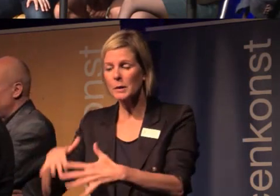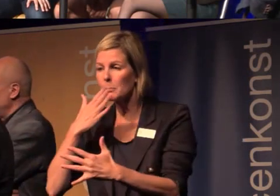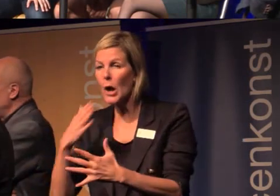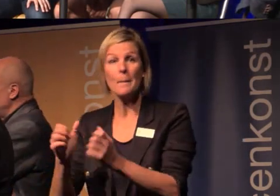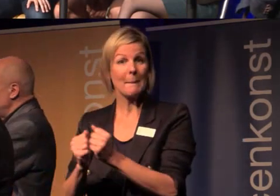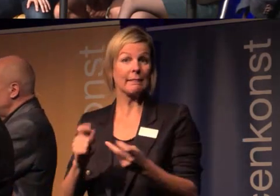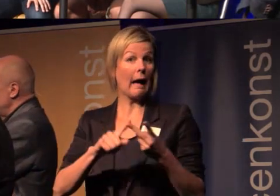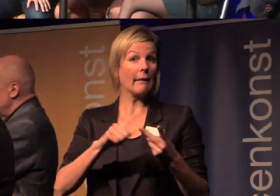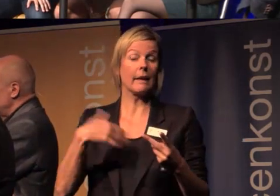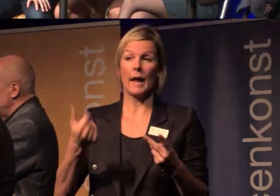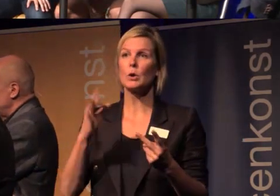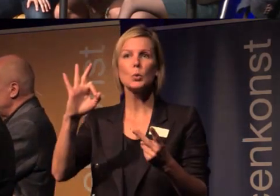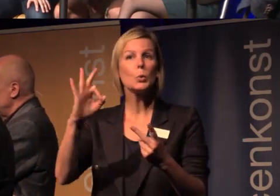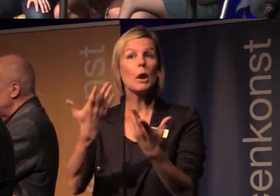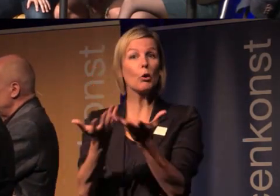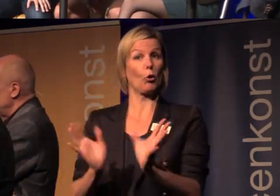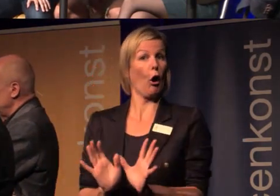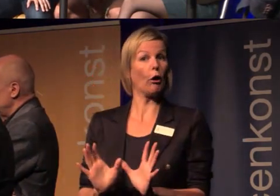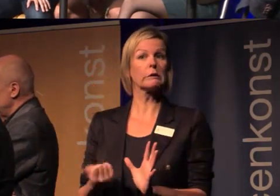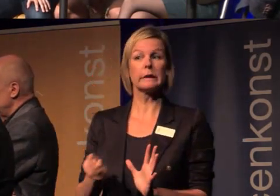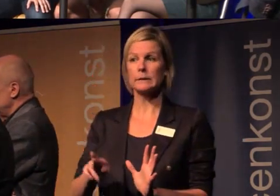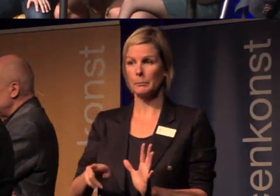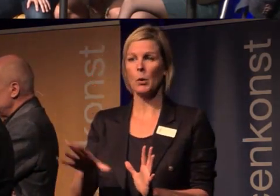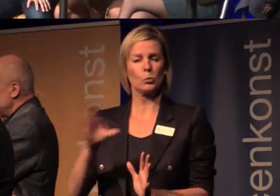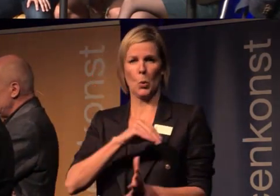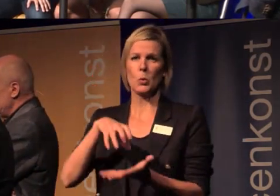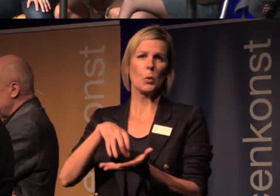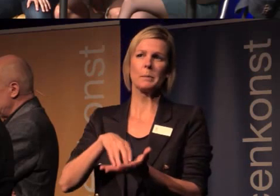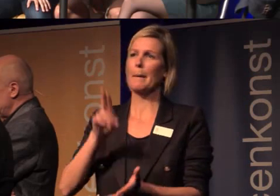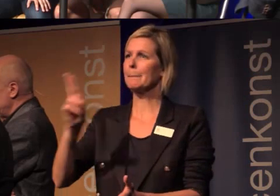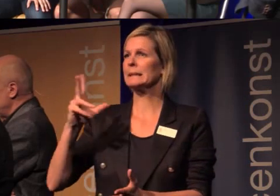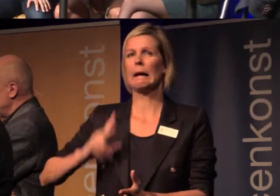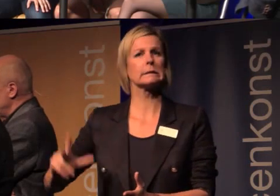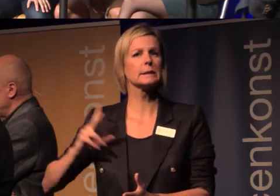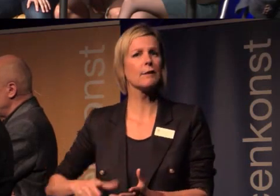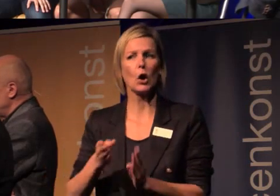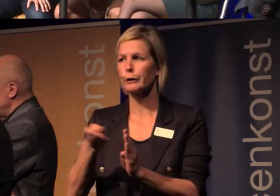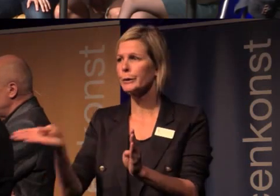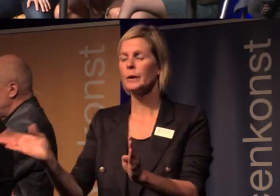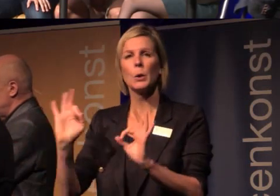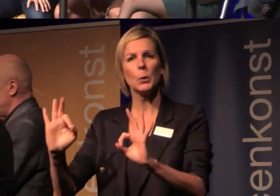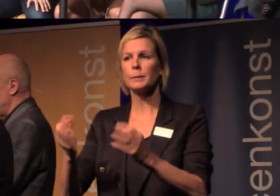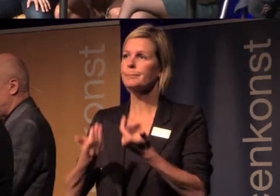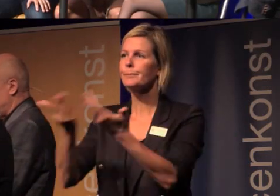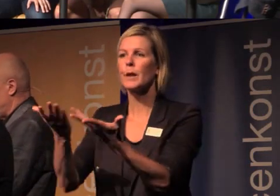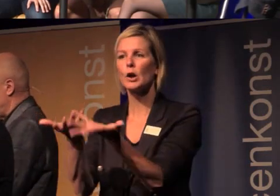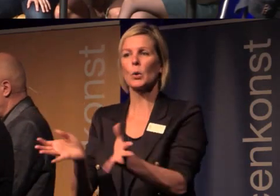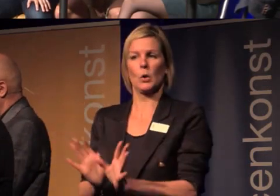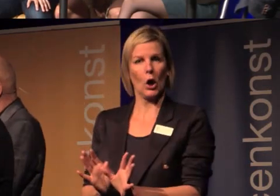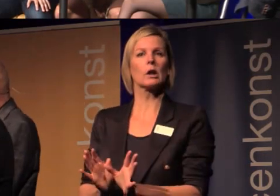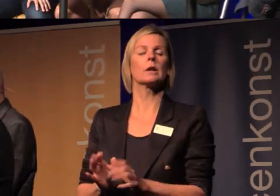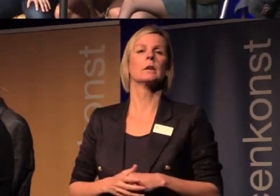lokaler till exempel, och där har också kommunerna ett viktigt ansvar, tycker jag. Jag tror att med ett system